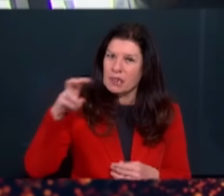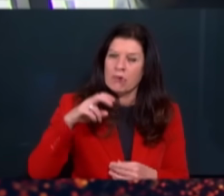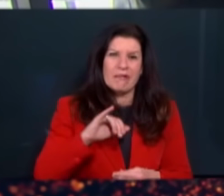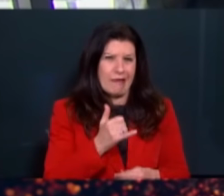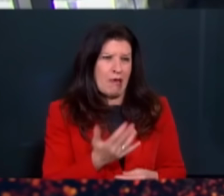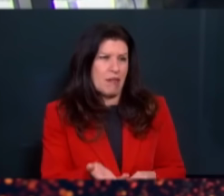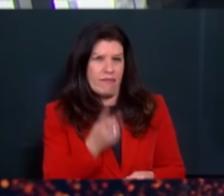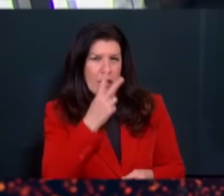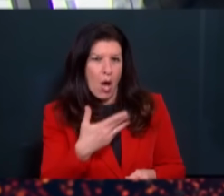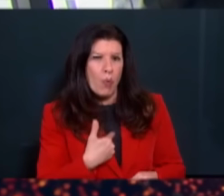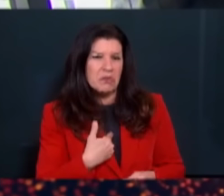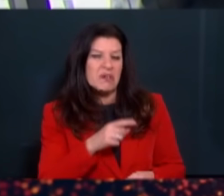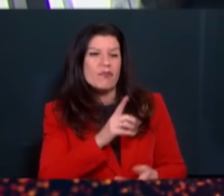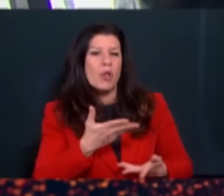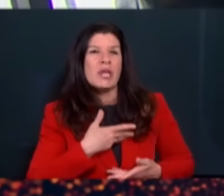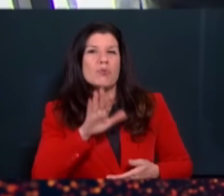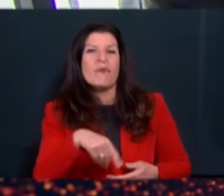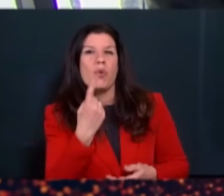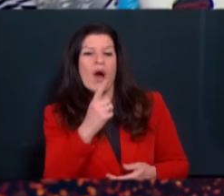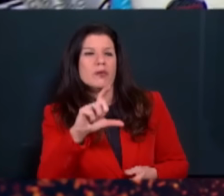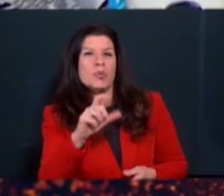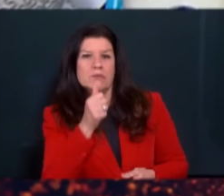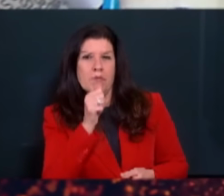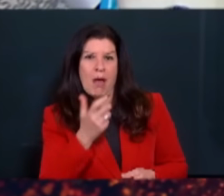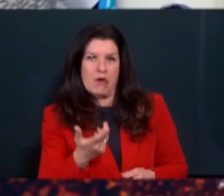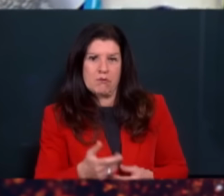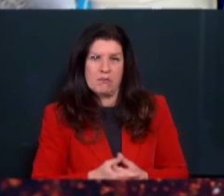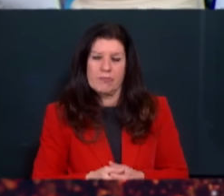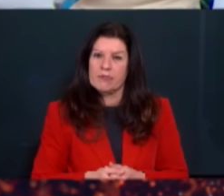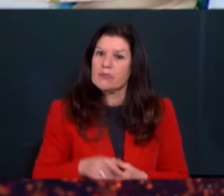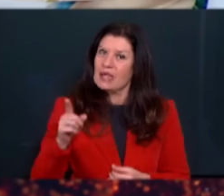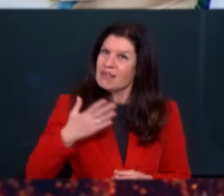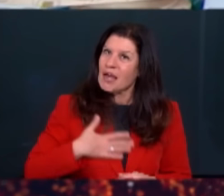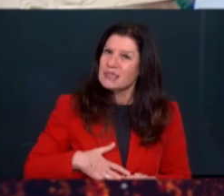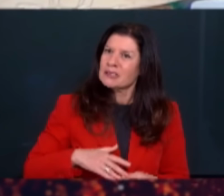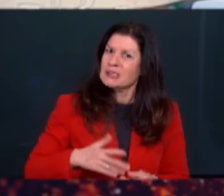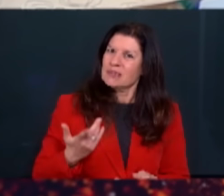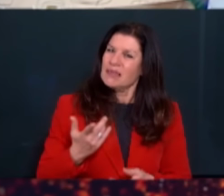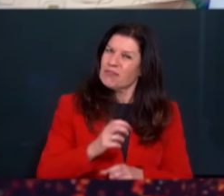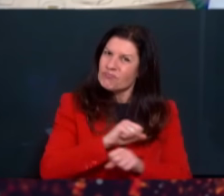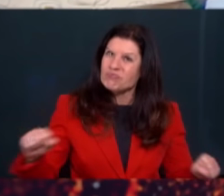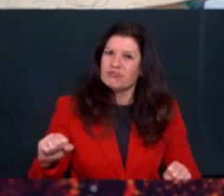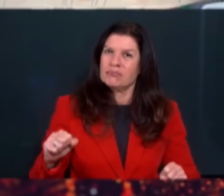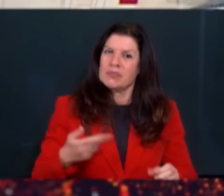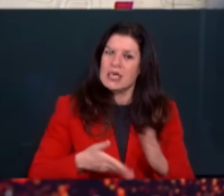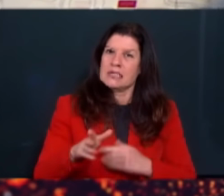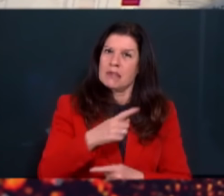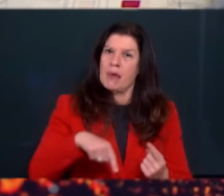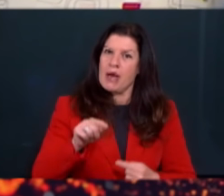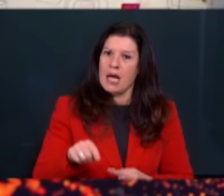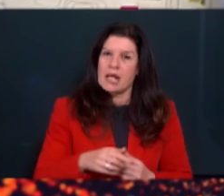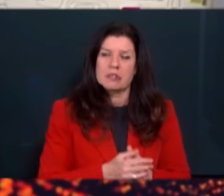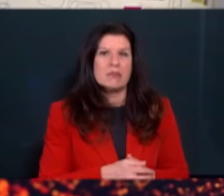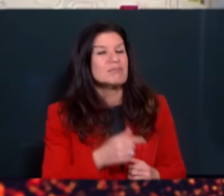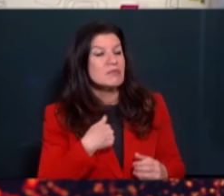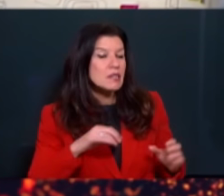מים. כוס מים אחת, אף אחד. רצית פעם לצאת מהמעגל הזה? אני משתדל,